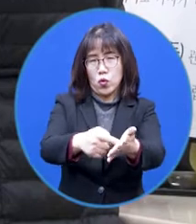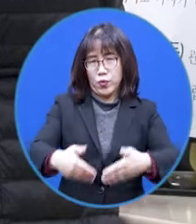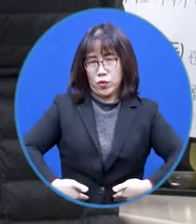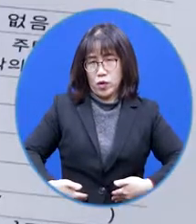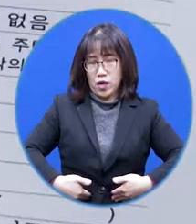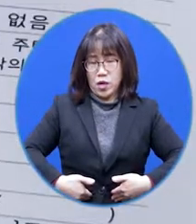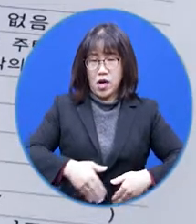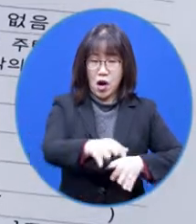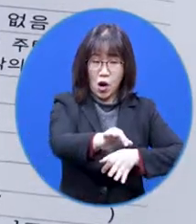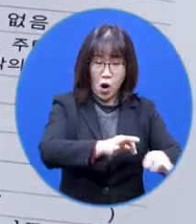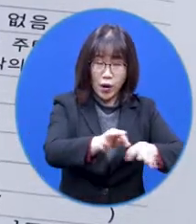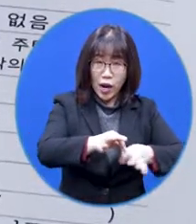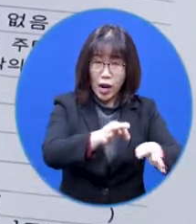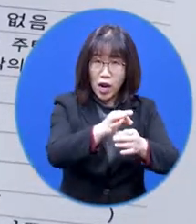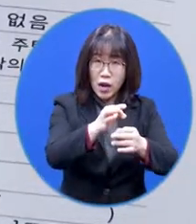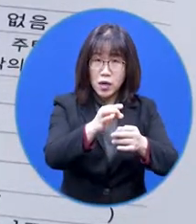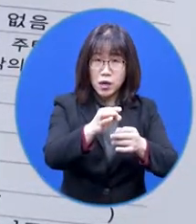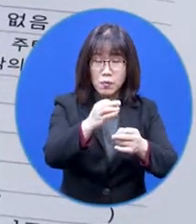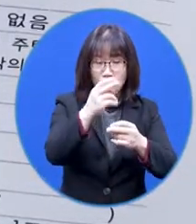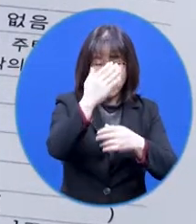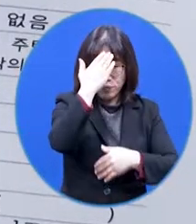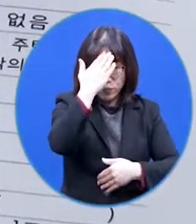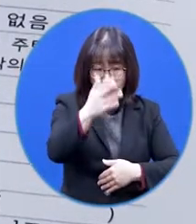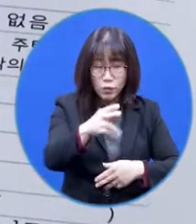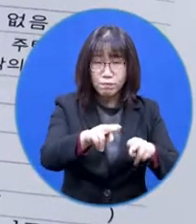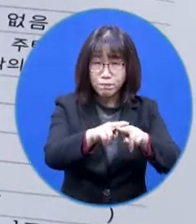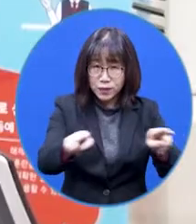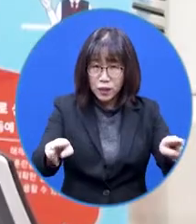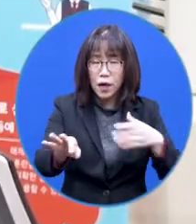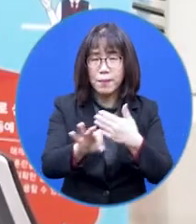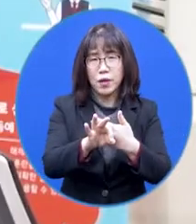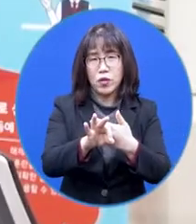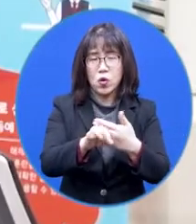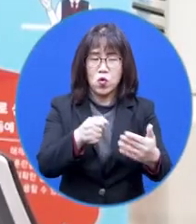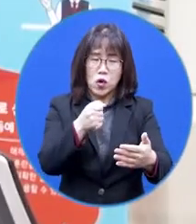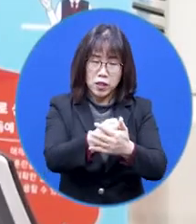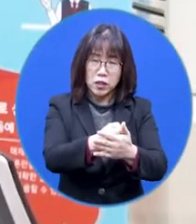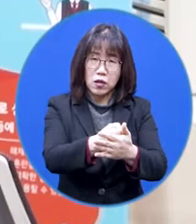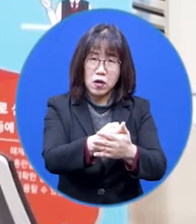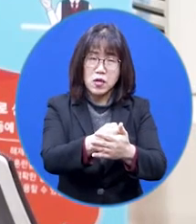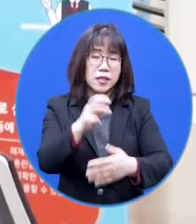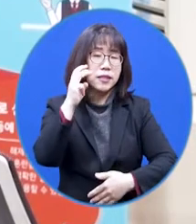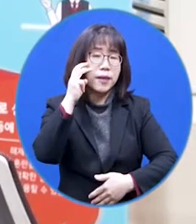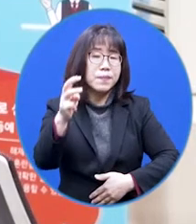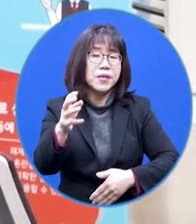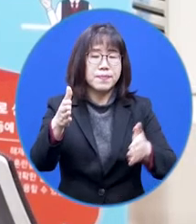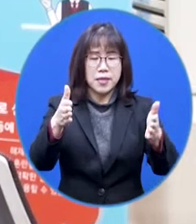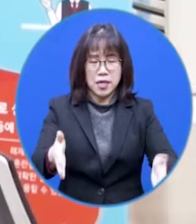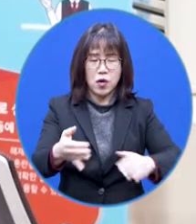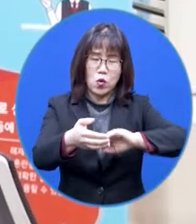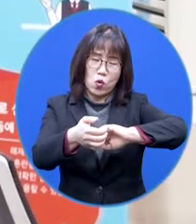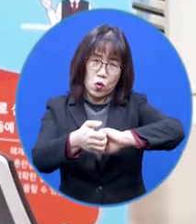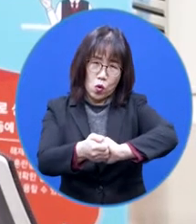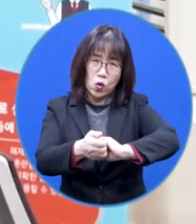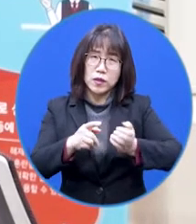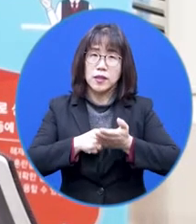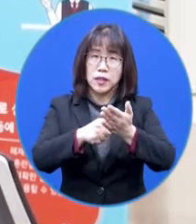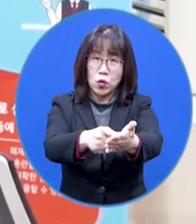해제, 무효, 취소된 경우에도 확정된 날부터 30일 이내에 반드시 해제 신고를 해야